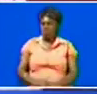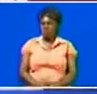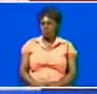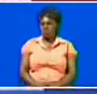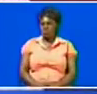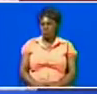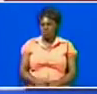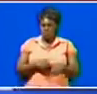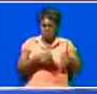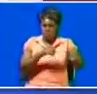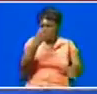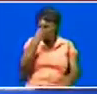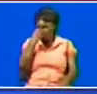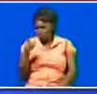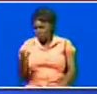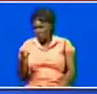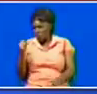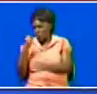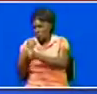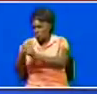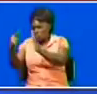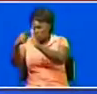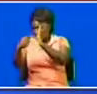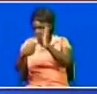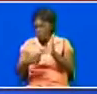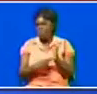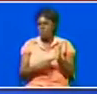Huyu anafuata Ruto, huyu anafanya hivi.